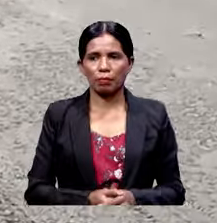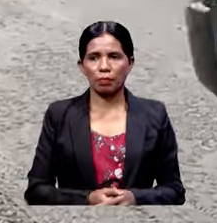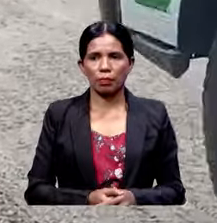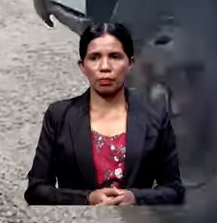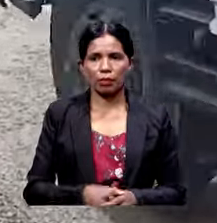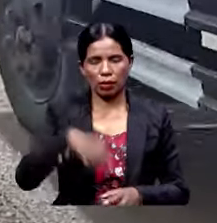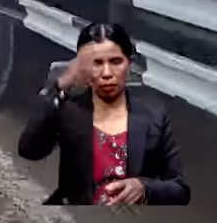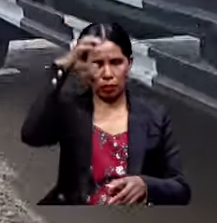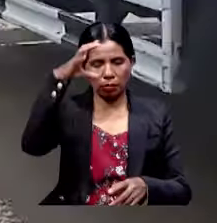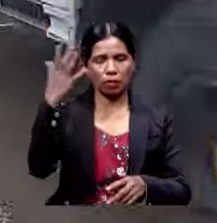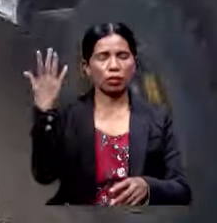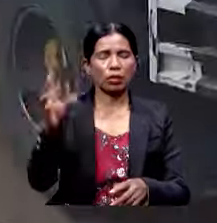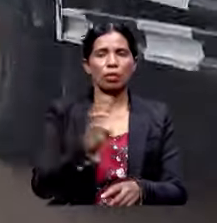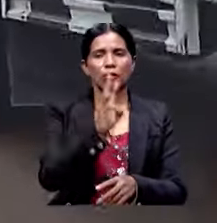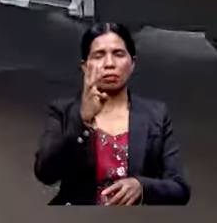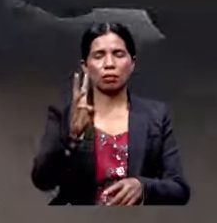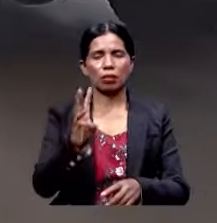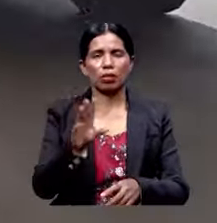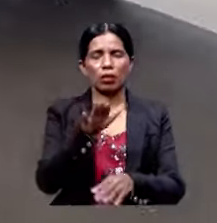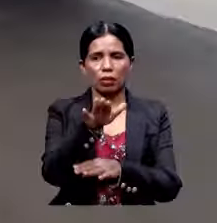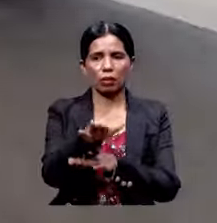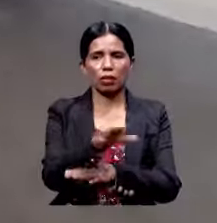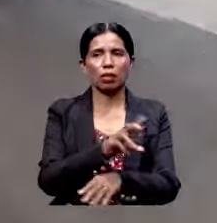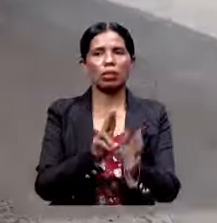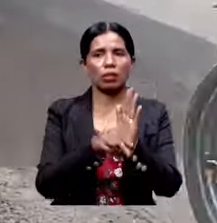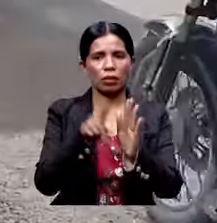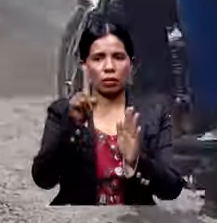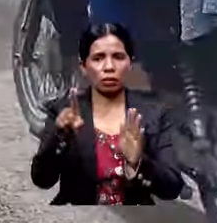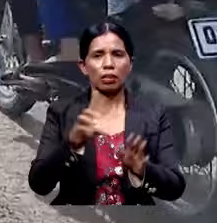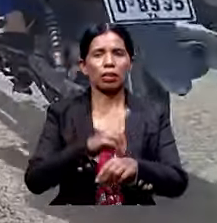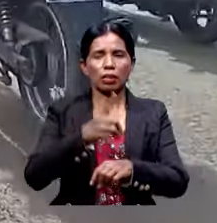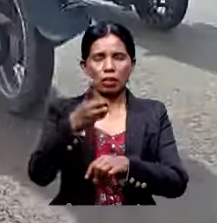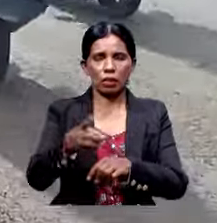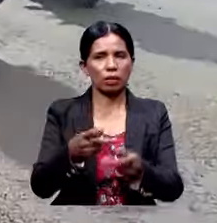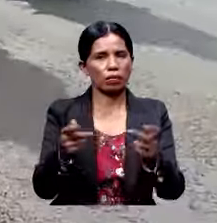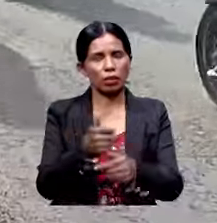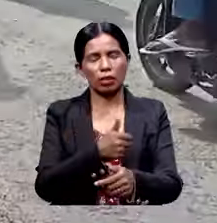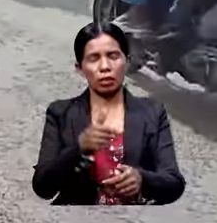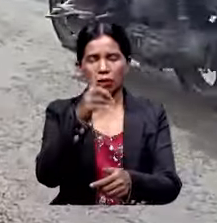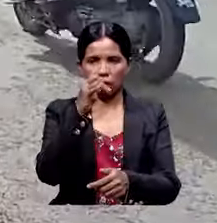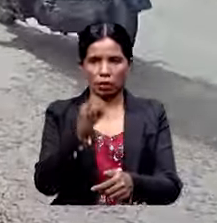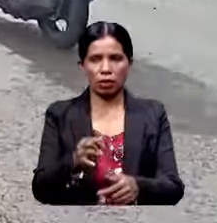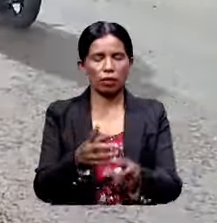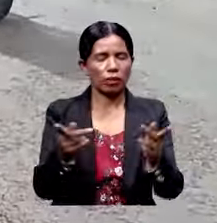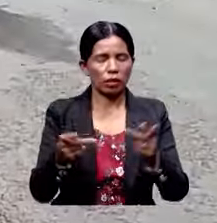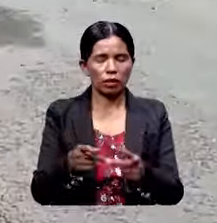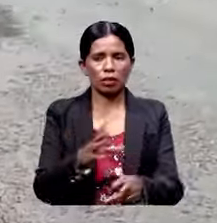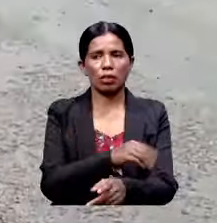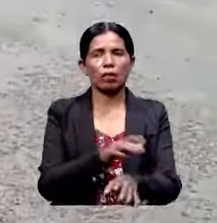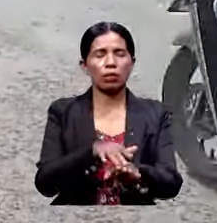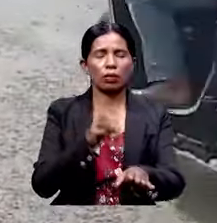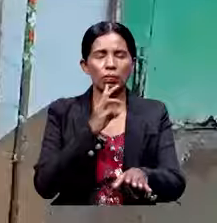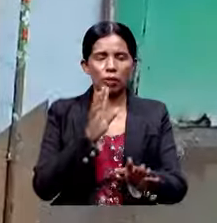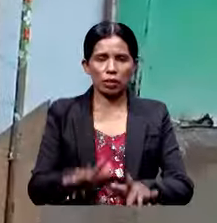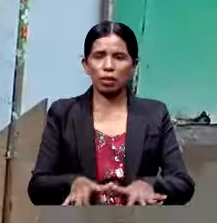Hafuin udang bot lebih akontese iha kuarta feira lokraik kuaja ora sida resulta inu dasaung iha fatin balung iha dileh. Area sida lebih hetang impaktu si inu